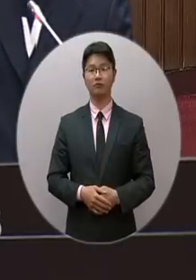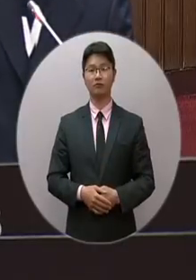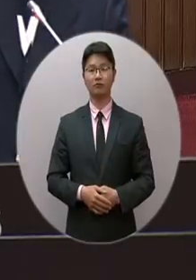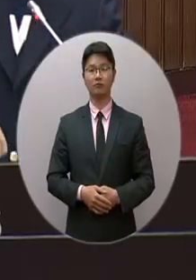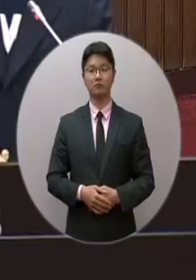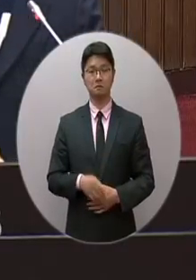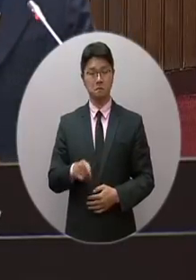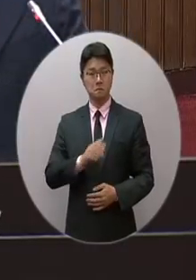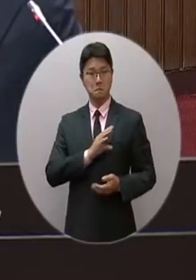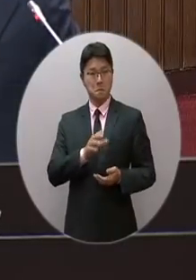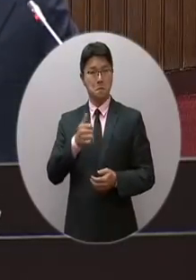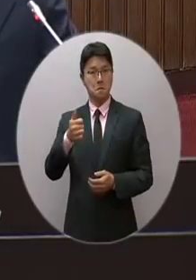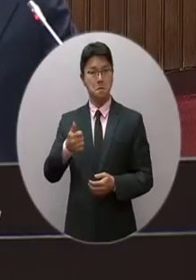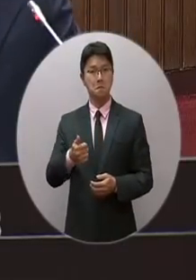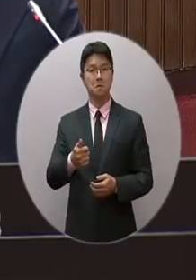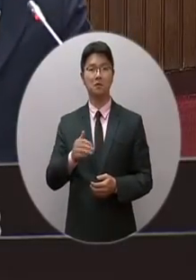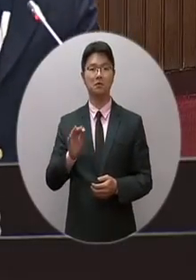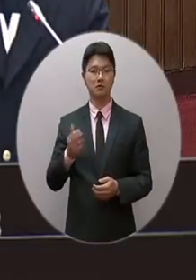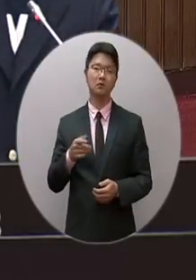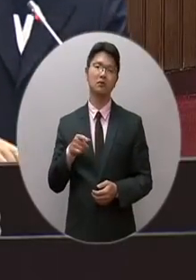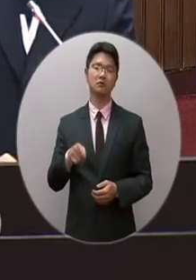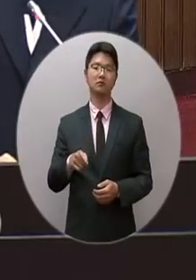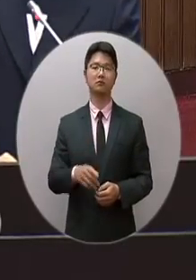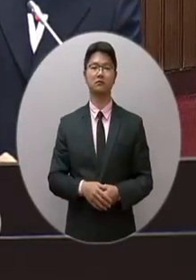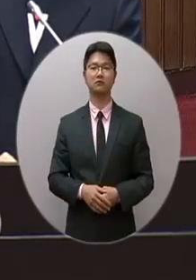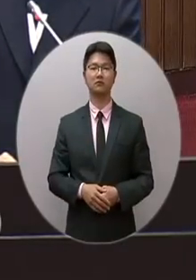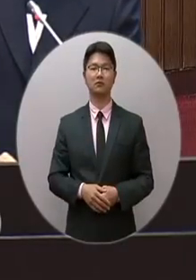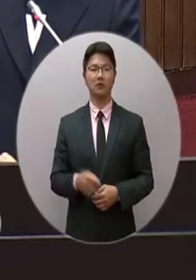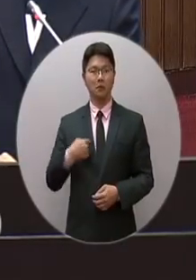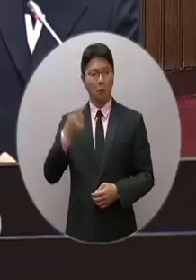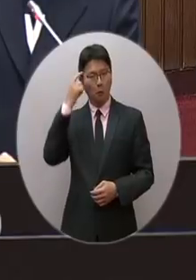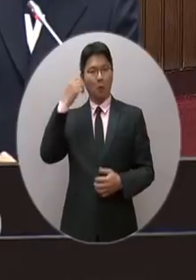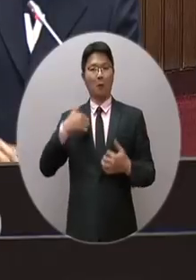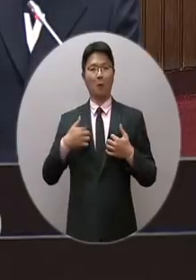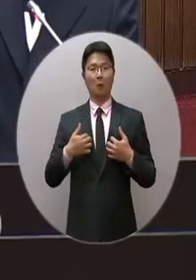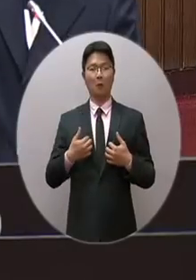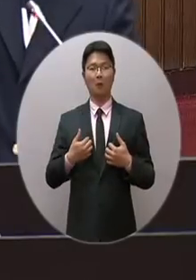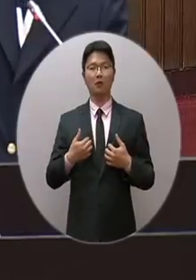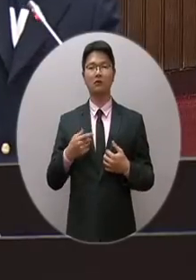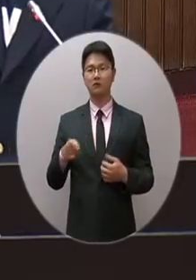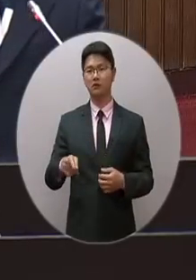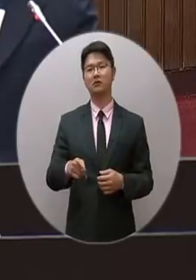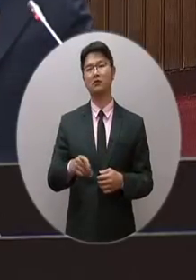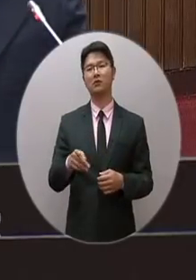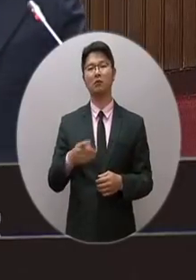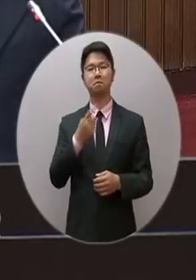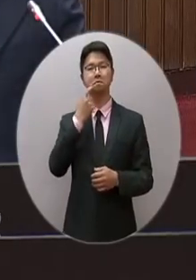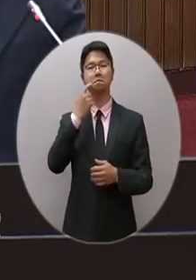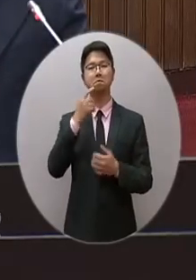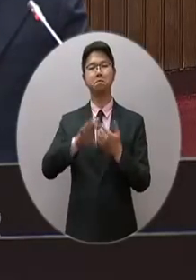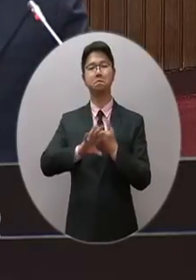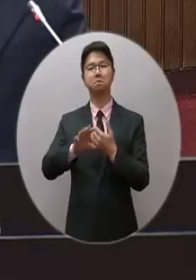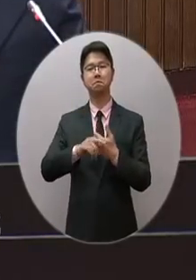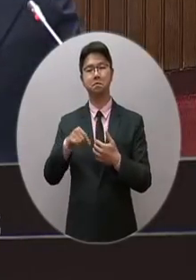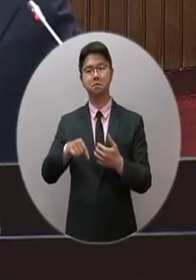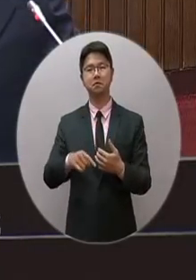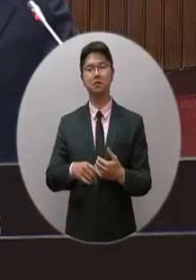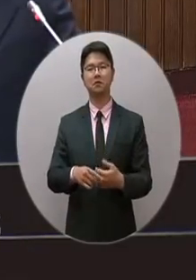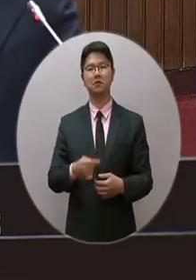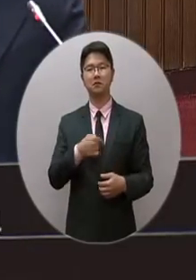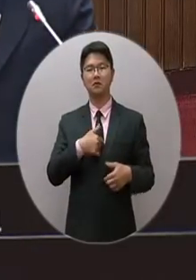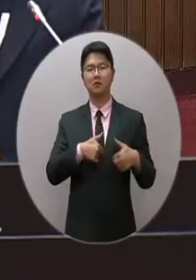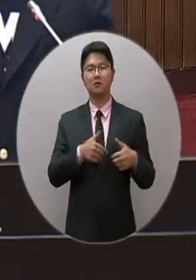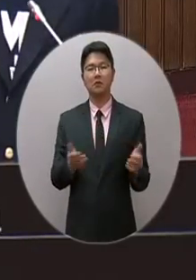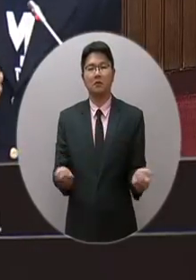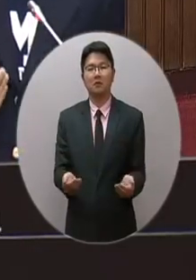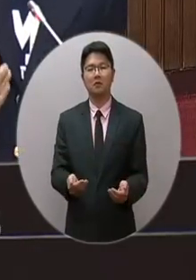再怎么伟大，再怎么这个令人兴奋，那个都是浮面的，那个是心理疗